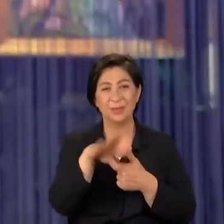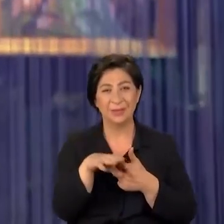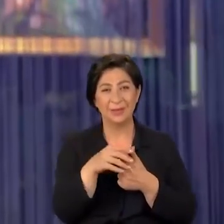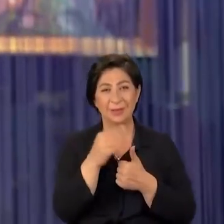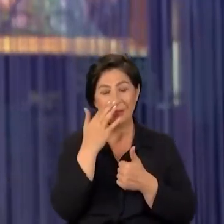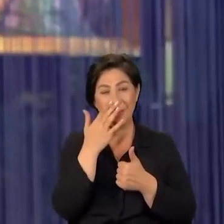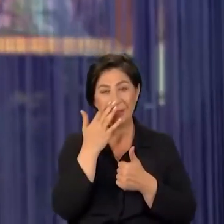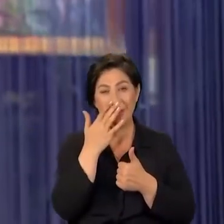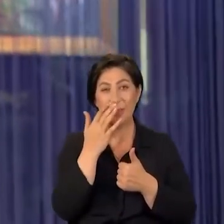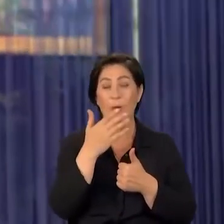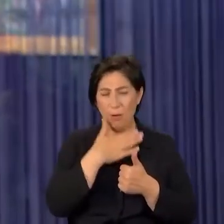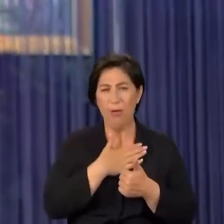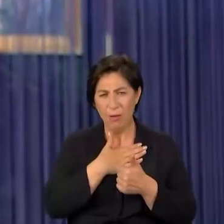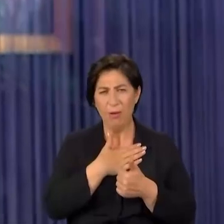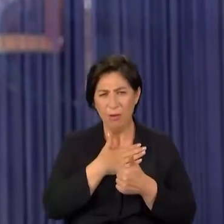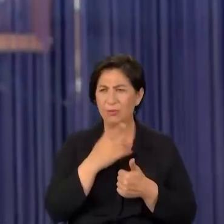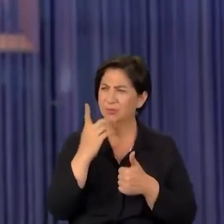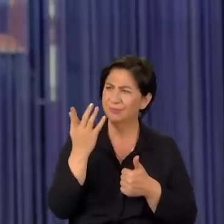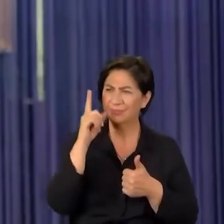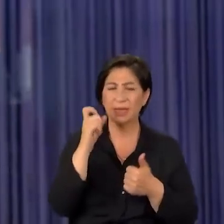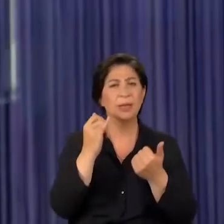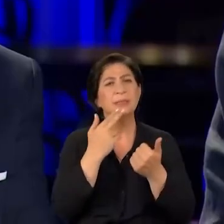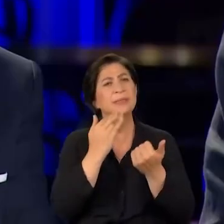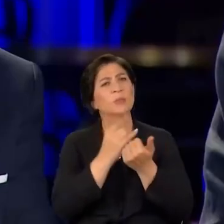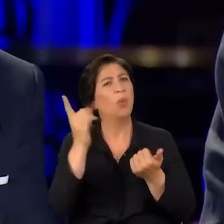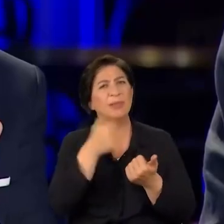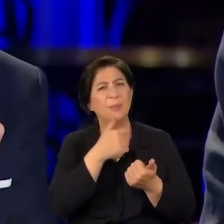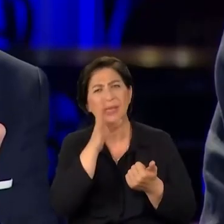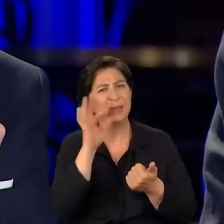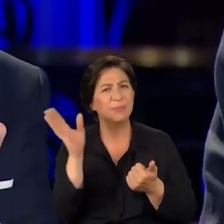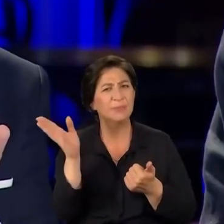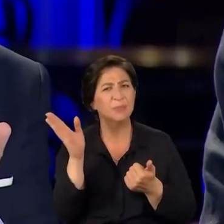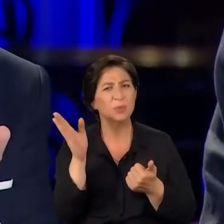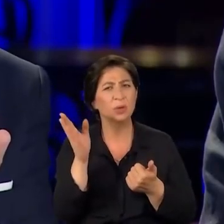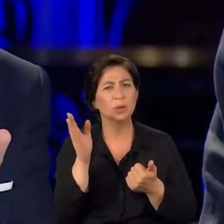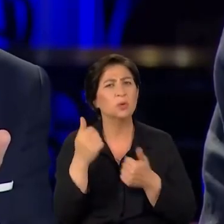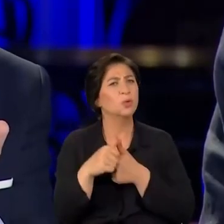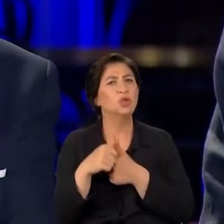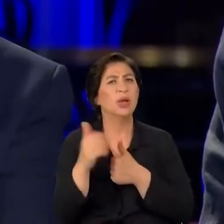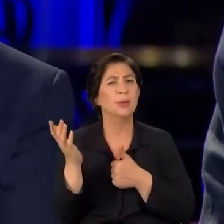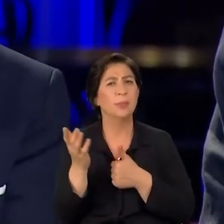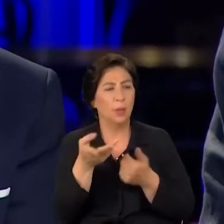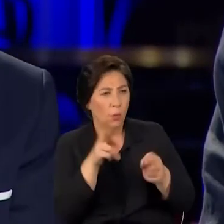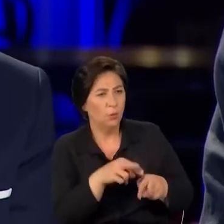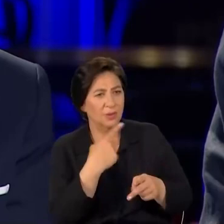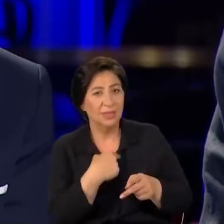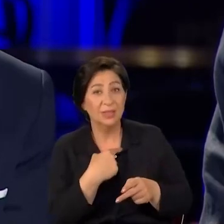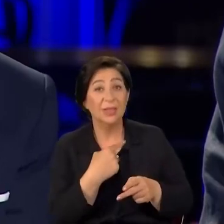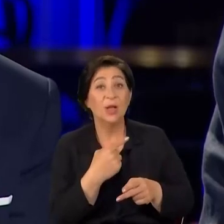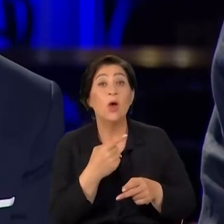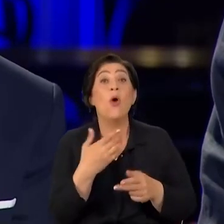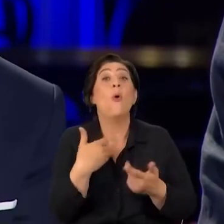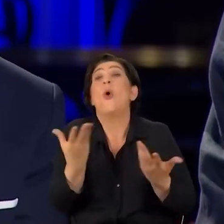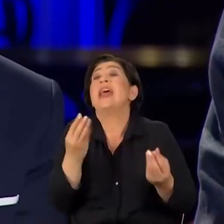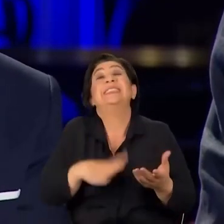içeriden tabii ses, öksürük sesleri falan filan. Kardeşim diyor ki ya bu adam peki kim bu? Evet. Kucağım diyor. Öldü dedin diyor. Öyle